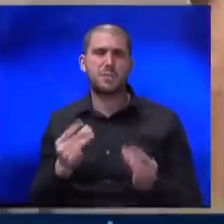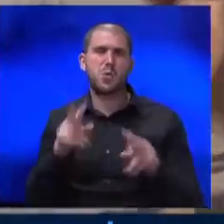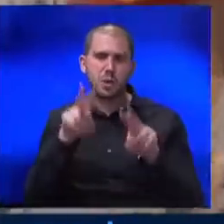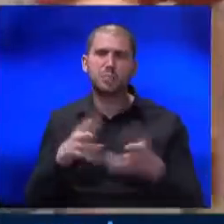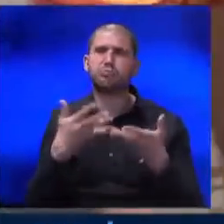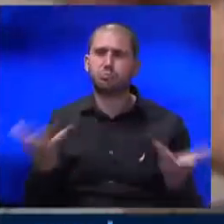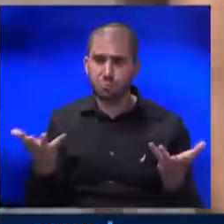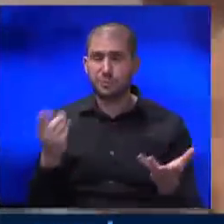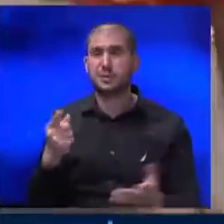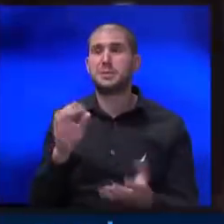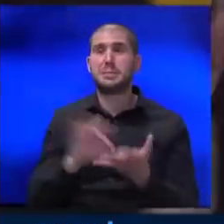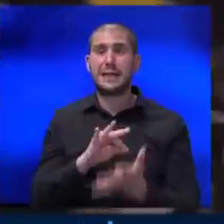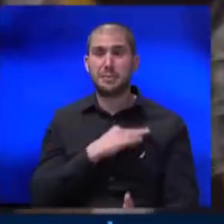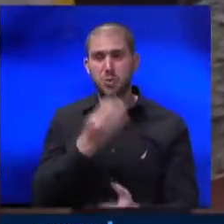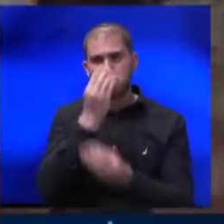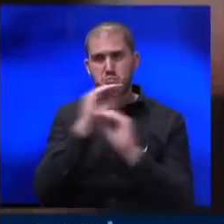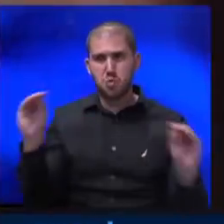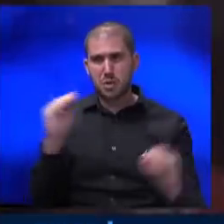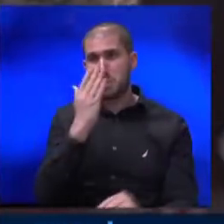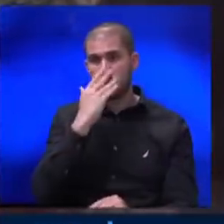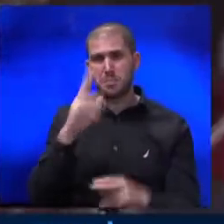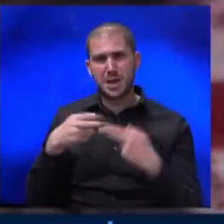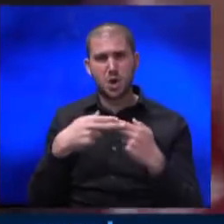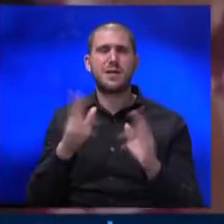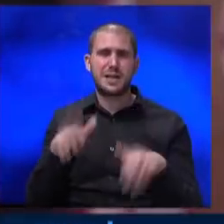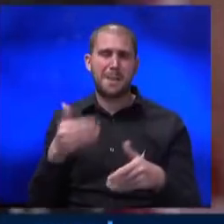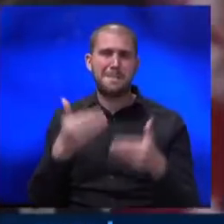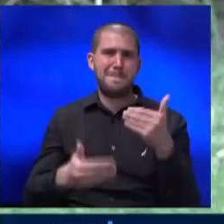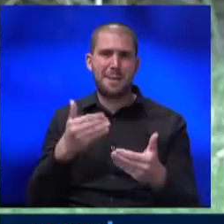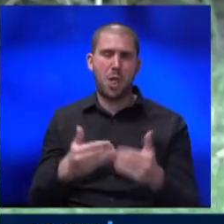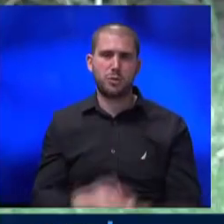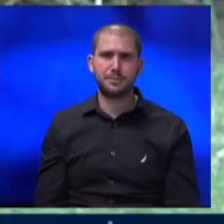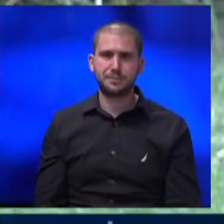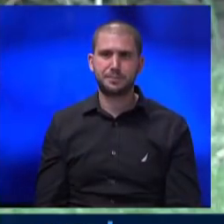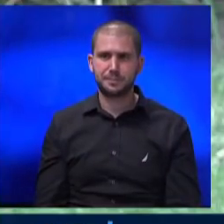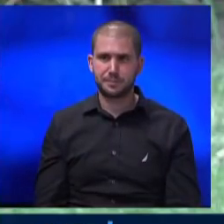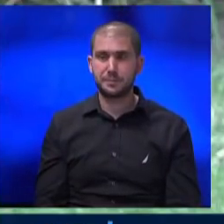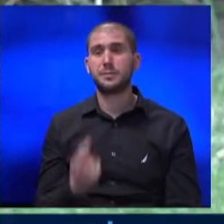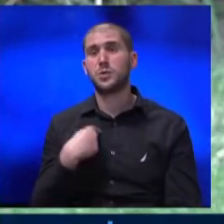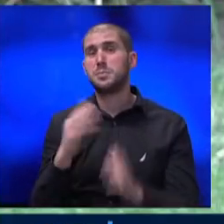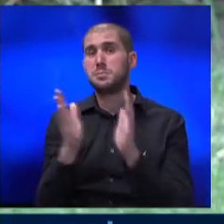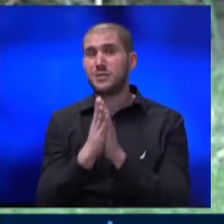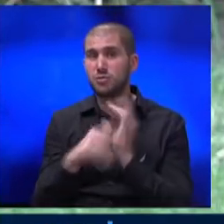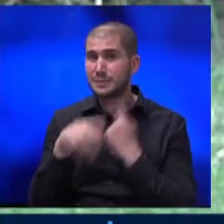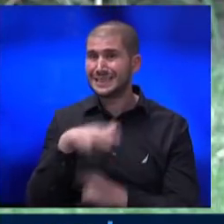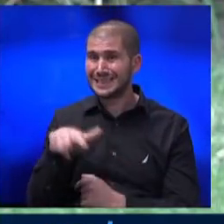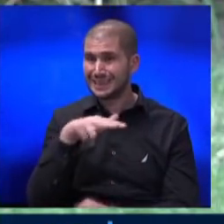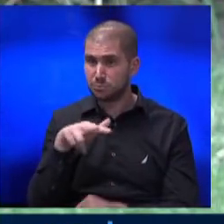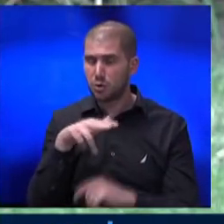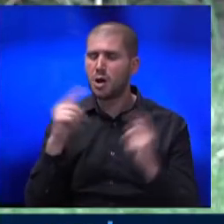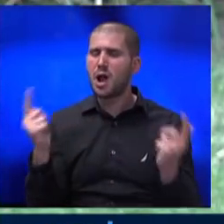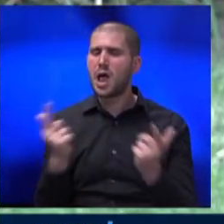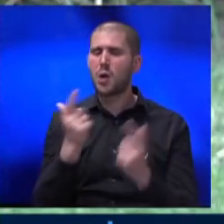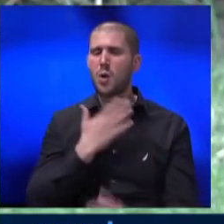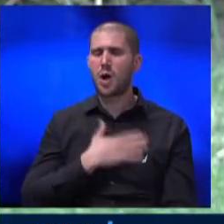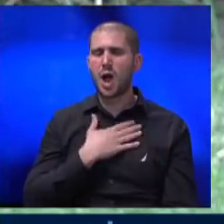נרחבות, ומשרד הבריאות כבר הודיעו כי גם בפורים הקרוב יהיו מגבלות. אנחנו מבקשים מהציבור לא לחגוג